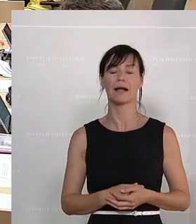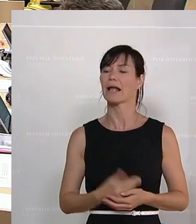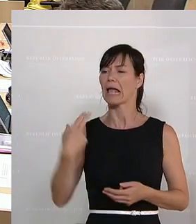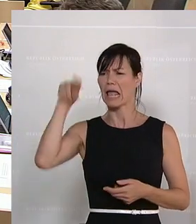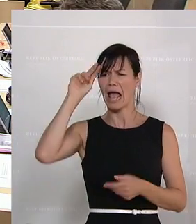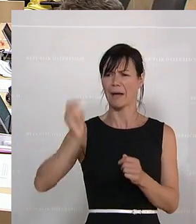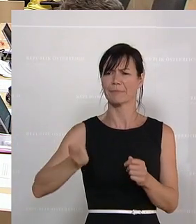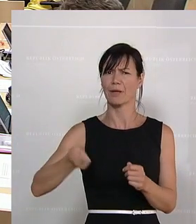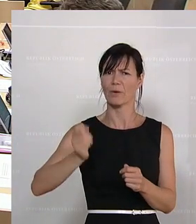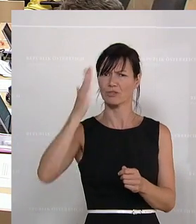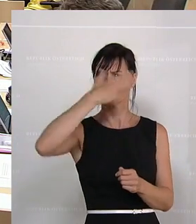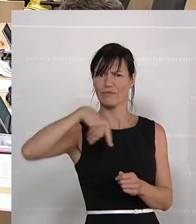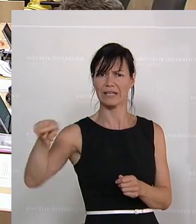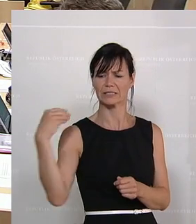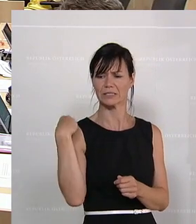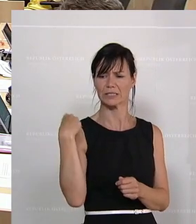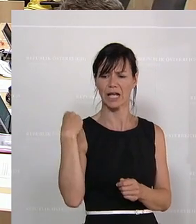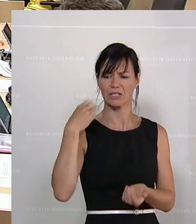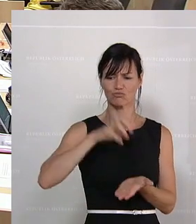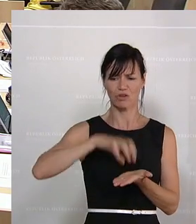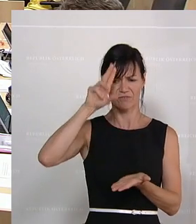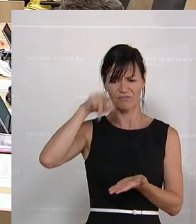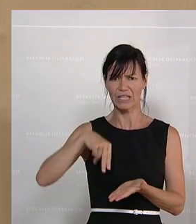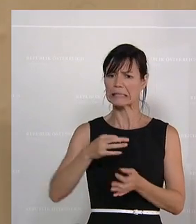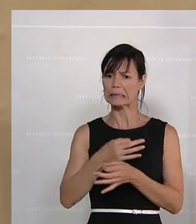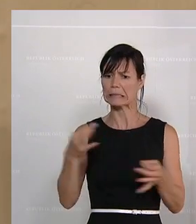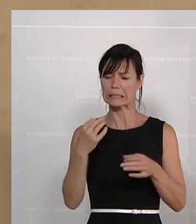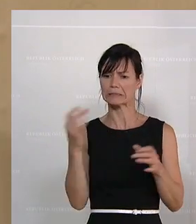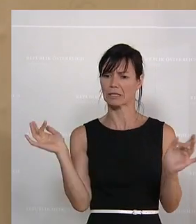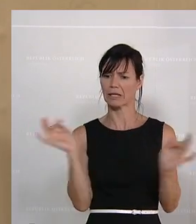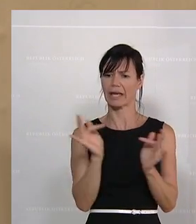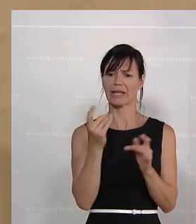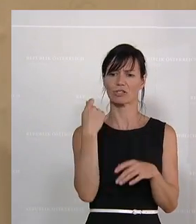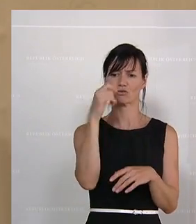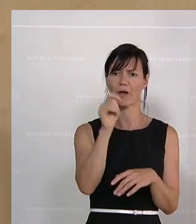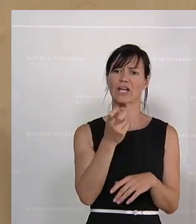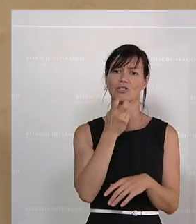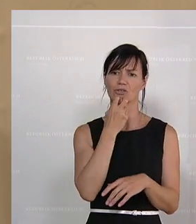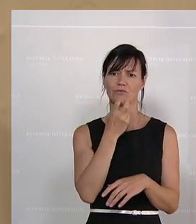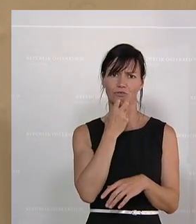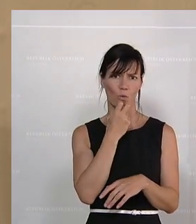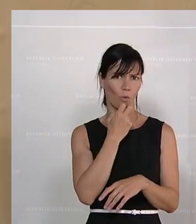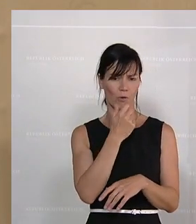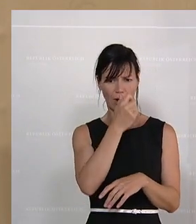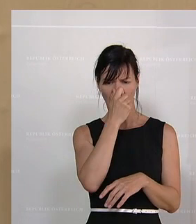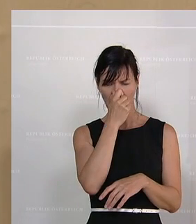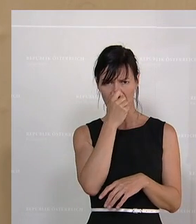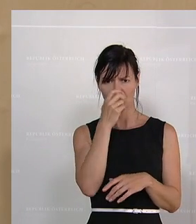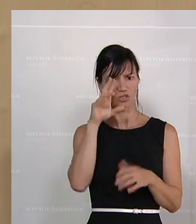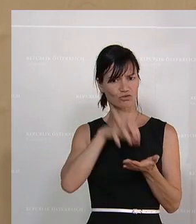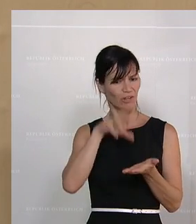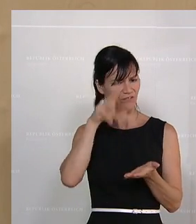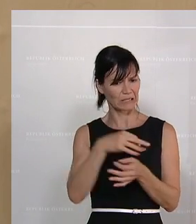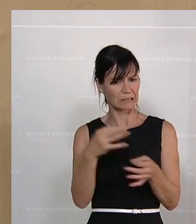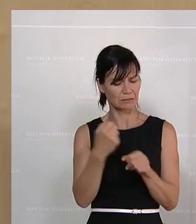kajak einer stadt wie nichts tun würde gegen die teuerung im strom und gasbereich ich berechtige tatsächlich die